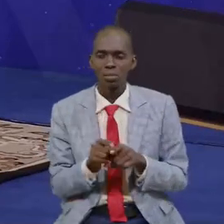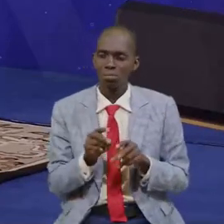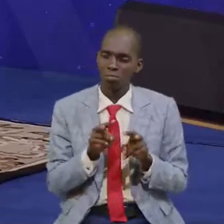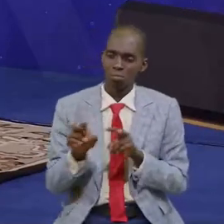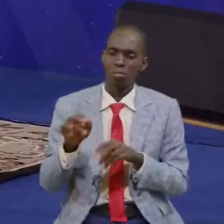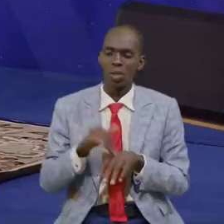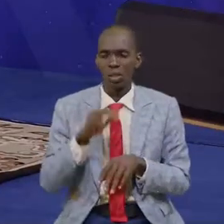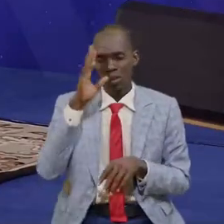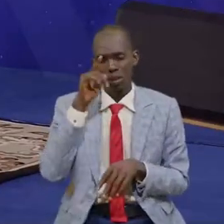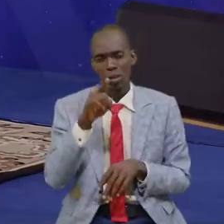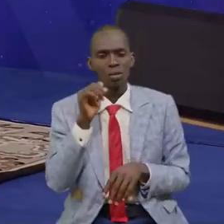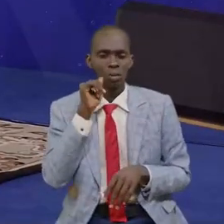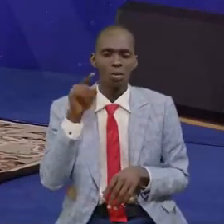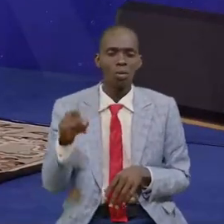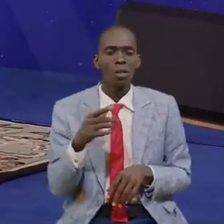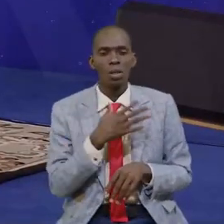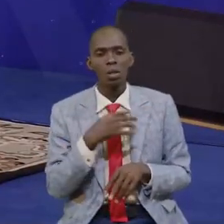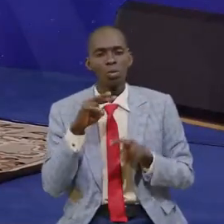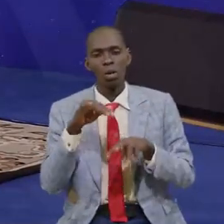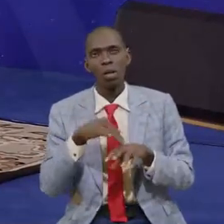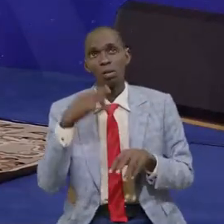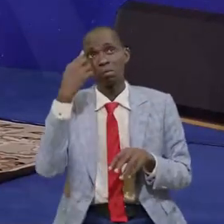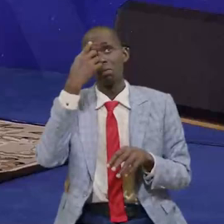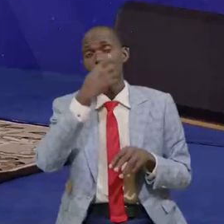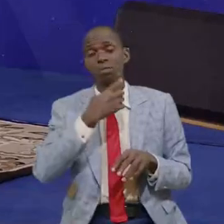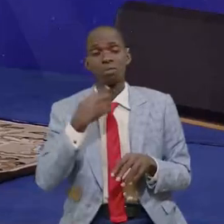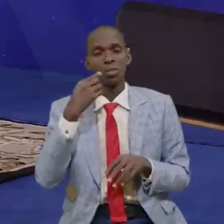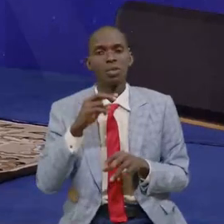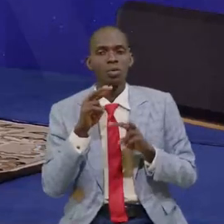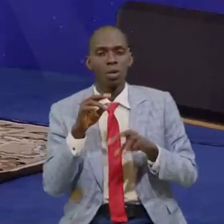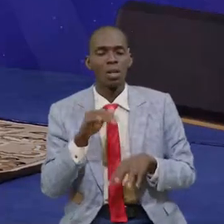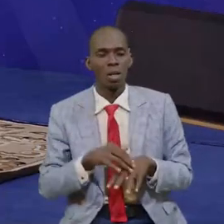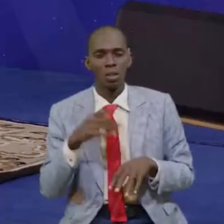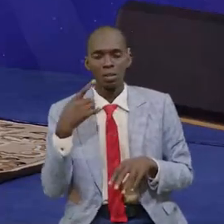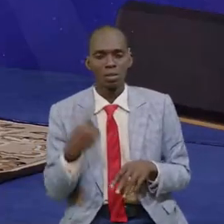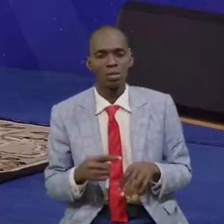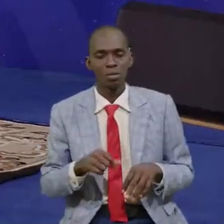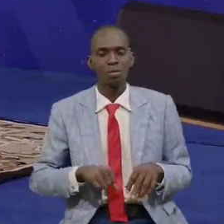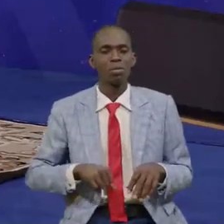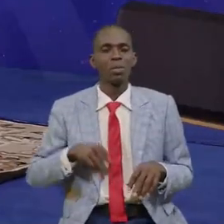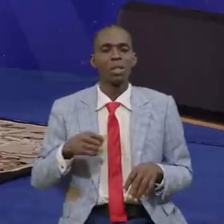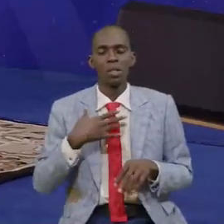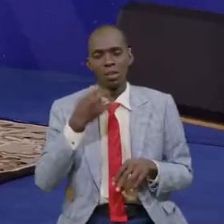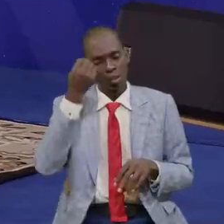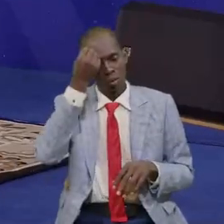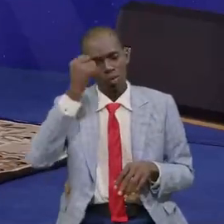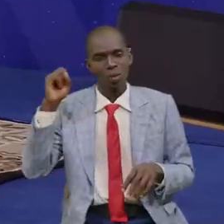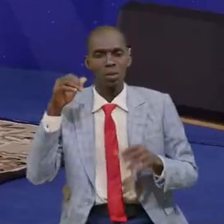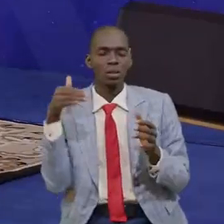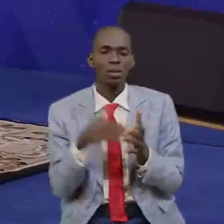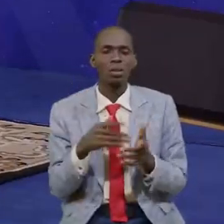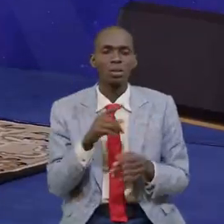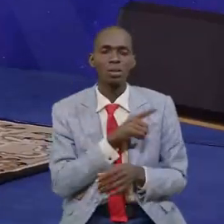regardez-la. » Et regardez même l'apparence physique, regardez même sa défiance contre le Seigneur